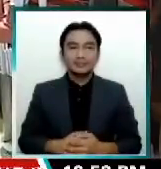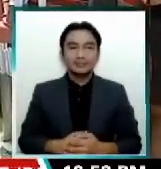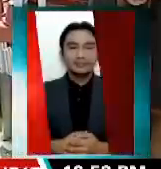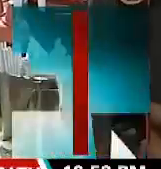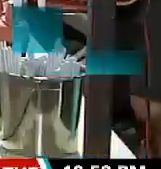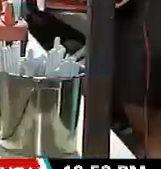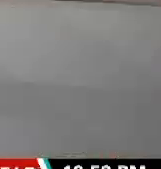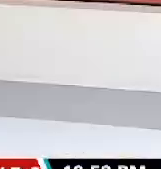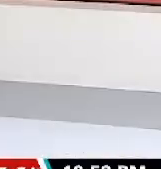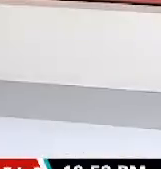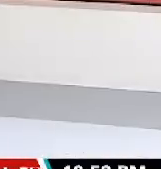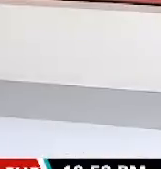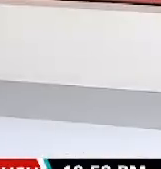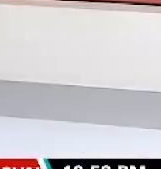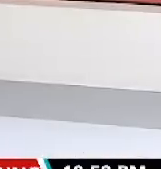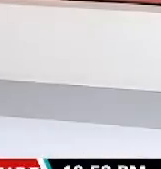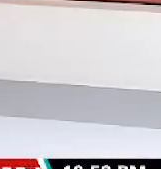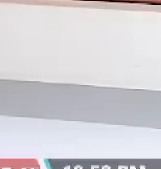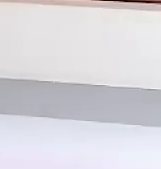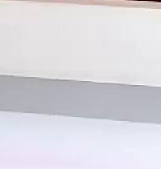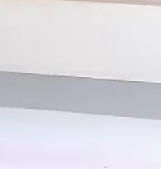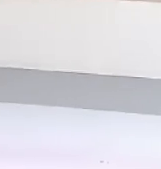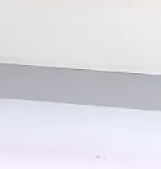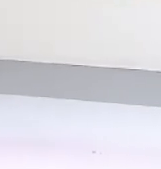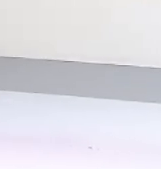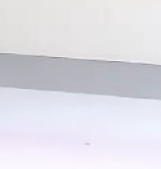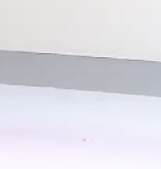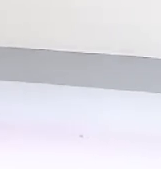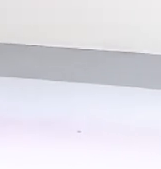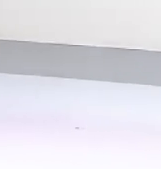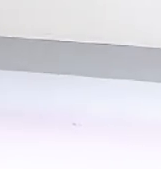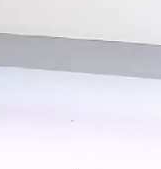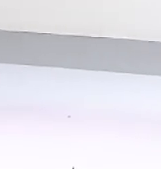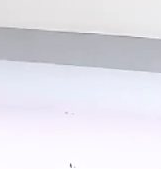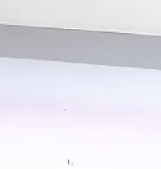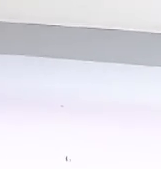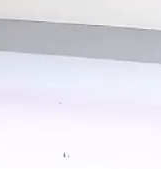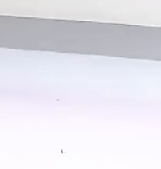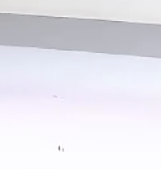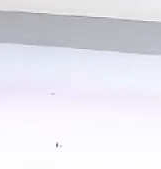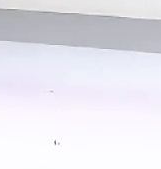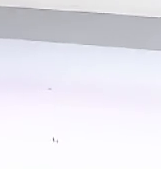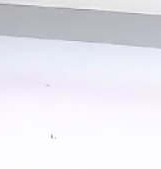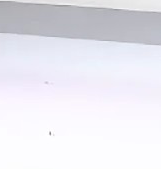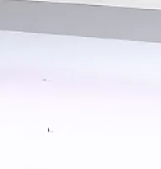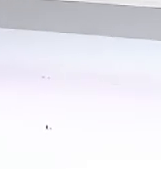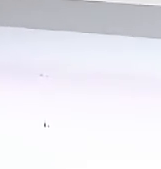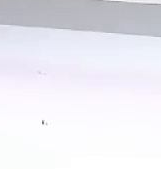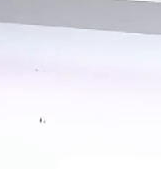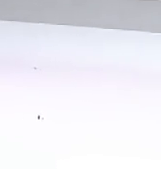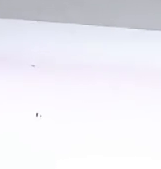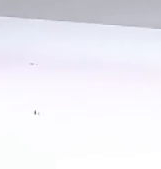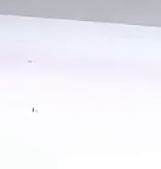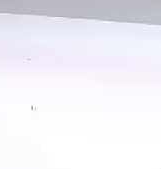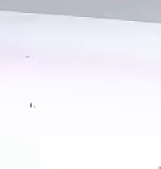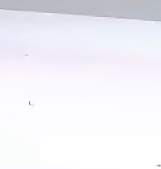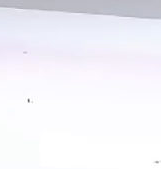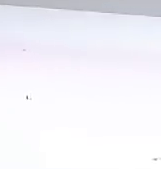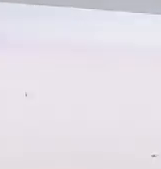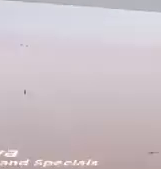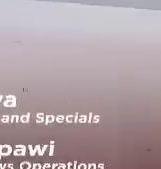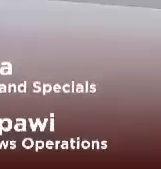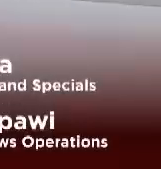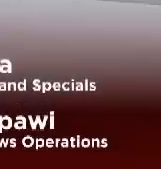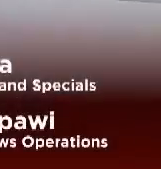News. At yan ang mga balitang dapat niyong malaman. Sa ngalan ni Ato Maraulio, ako si Maki Pulido. Para